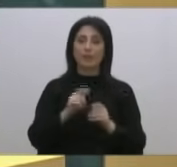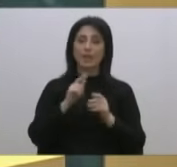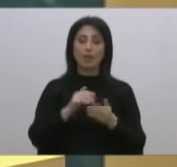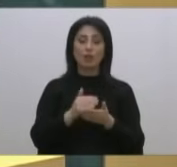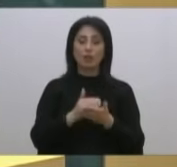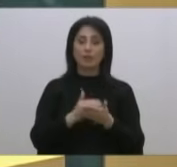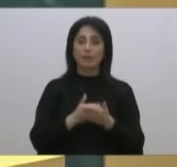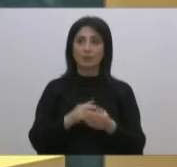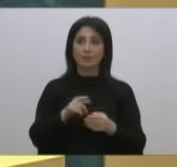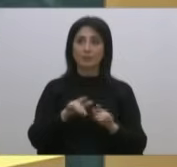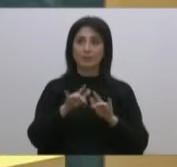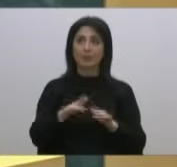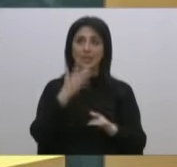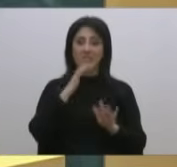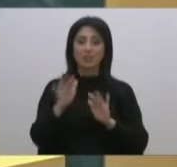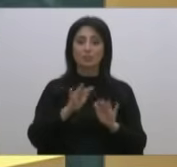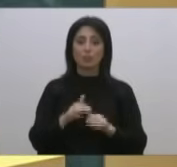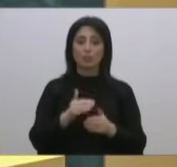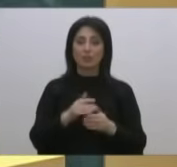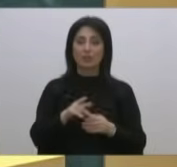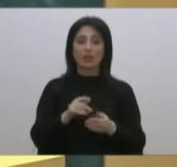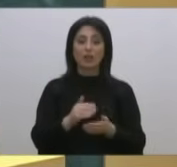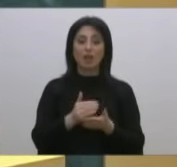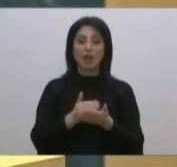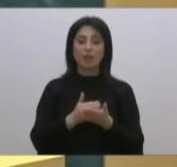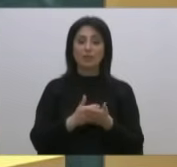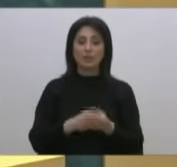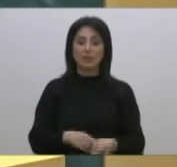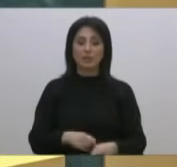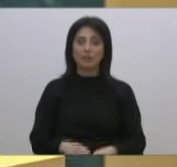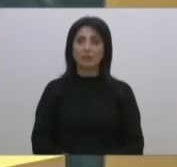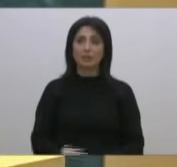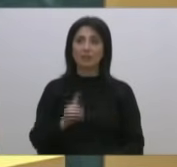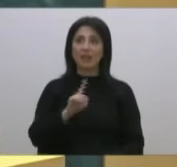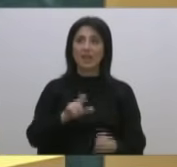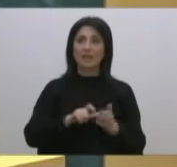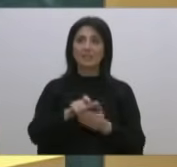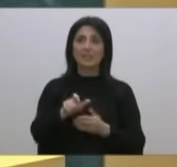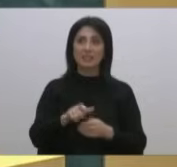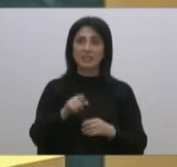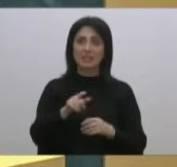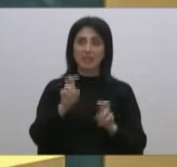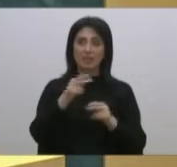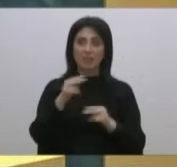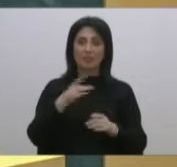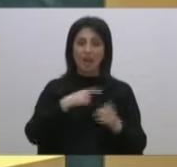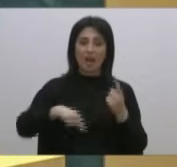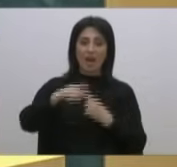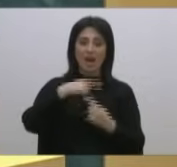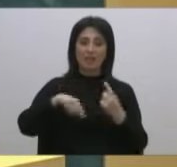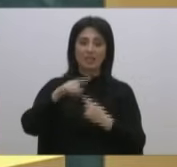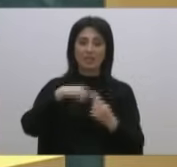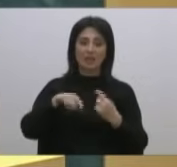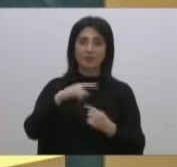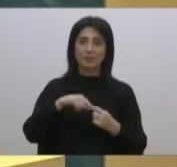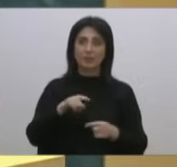gadasaxteli. Rodesats movida natsionalur mazroba, mi ar uqarkam gaatetres ekonomika, ra gzebit es sva tema aris, mara gaatetres da raknesi